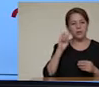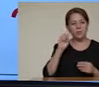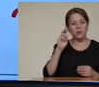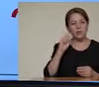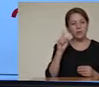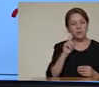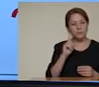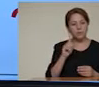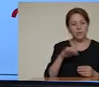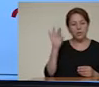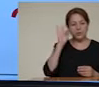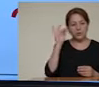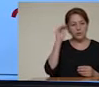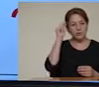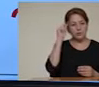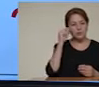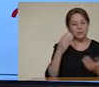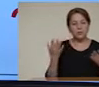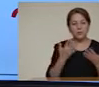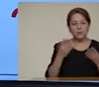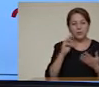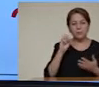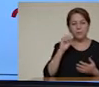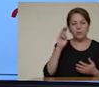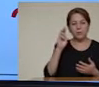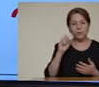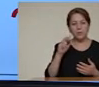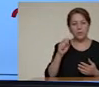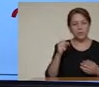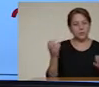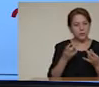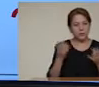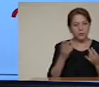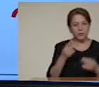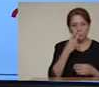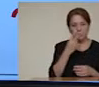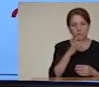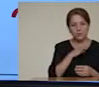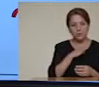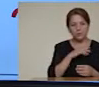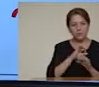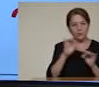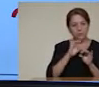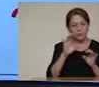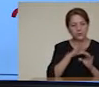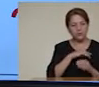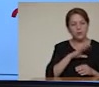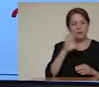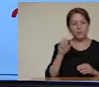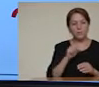tarix fanida tarixiy manbalar qanchalik zarur ekanligini ko'rib chiqqan edik va albatta